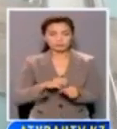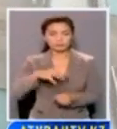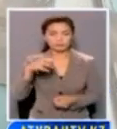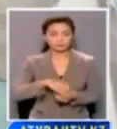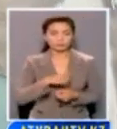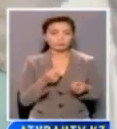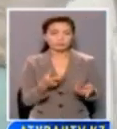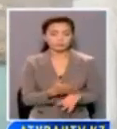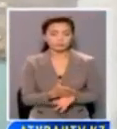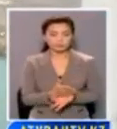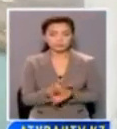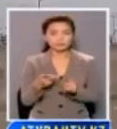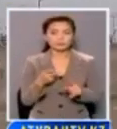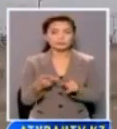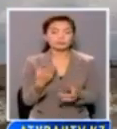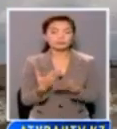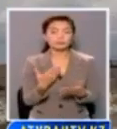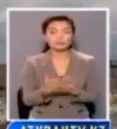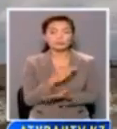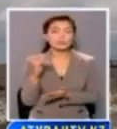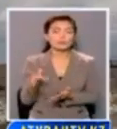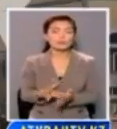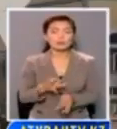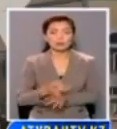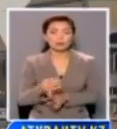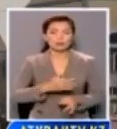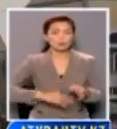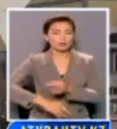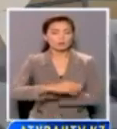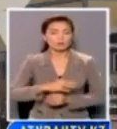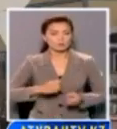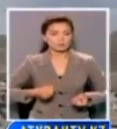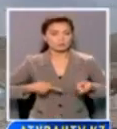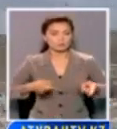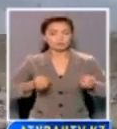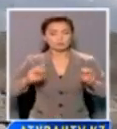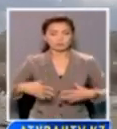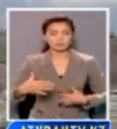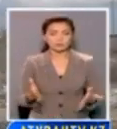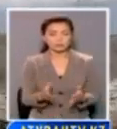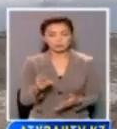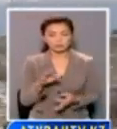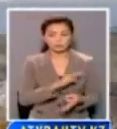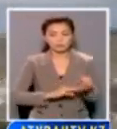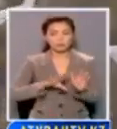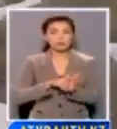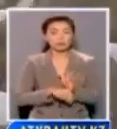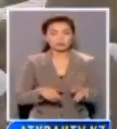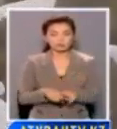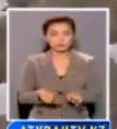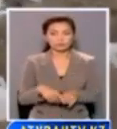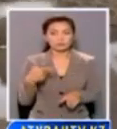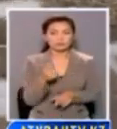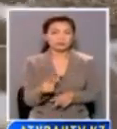заттарды тастаған. Екінші ошақ ол қаладан шыққан тұрмыстық қалдықтарды көмуге арналған полигон. Оның құрамында